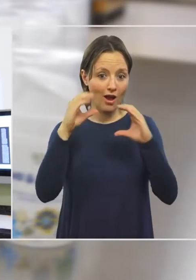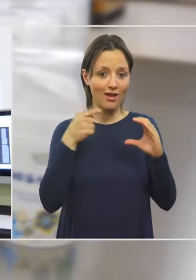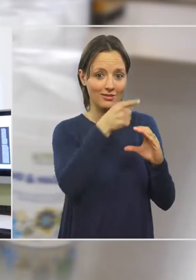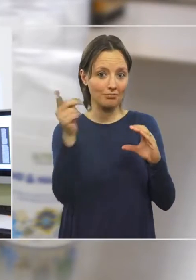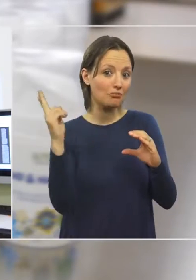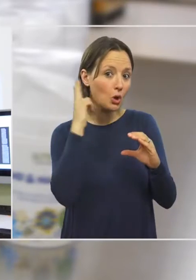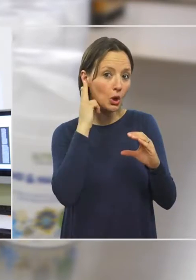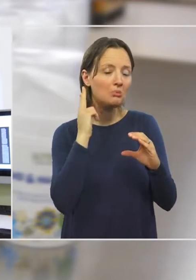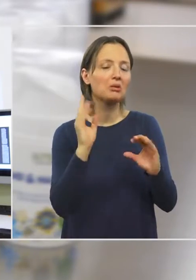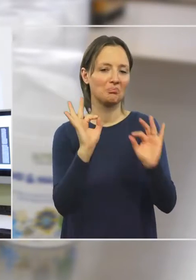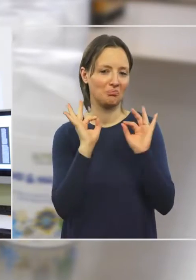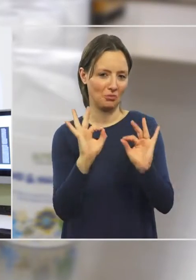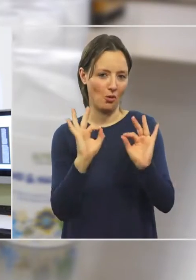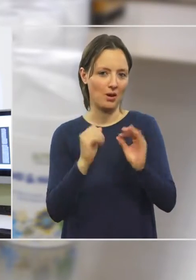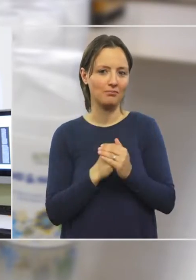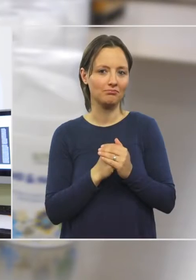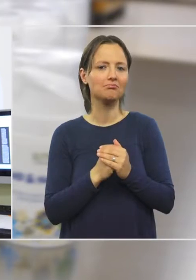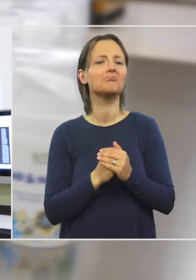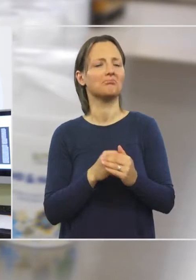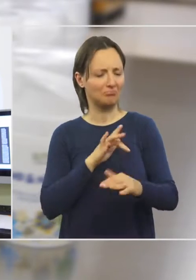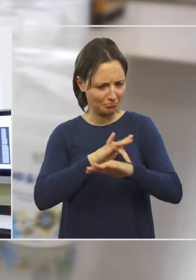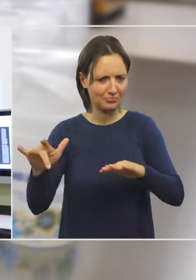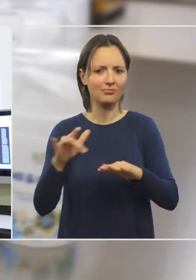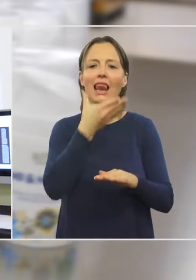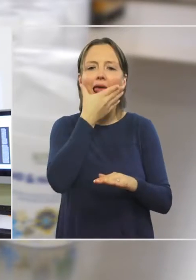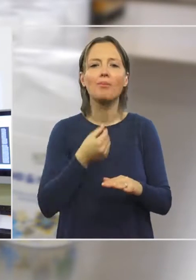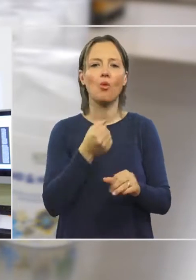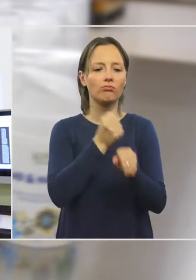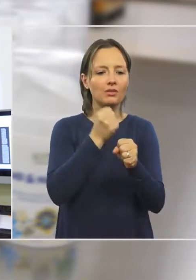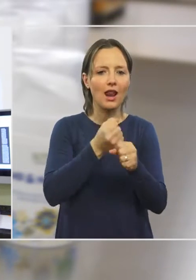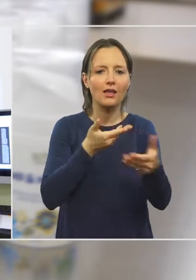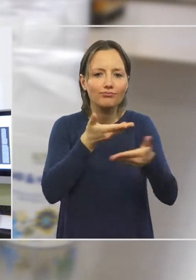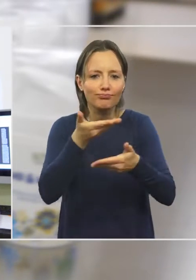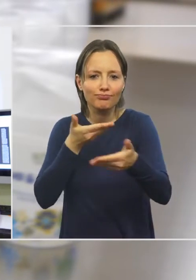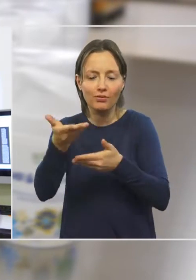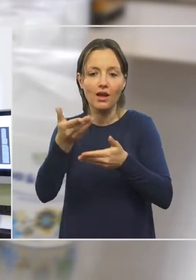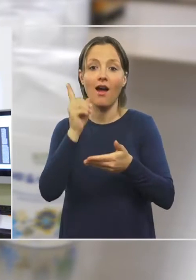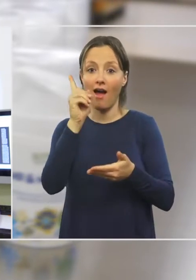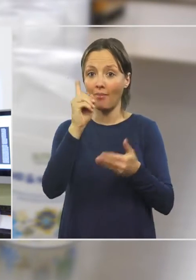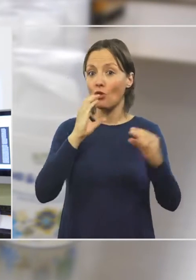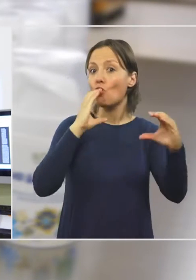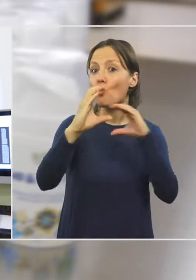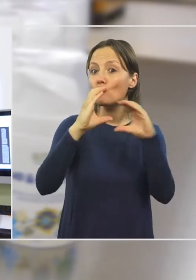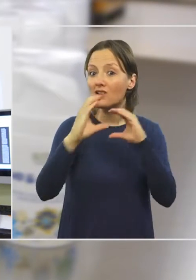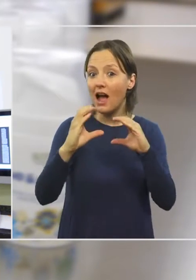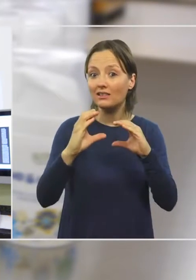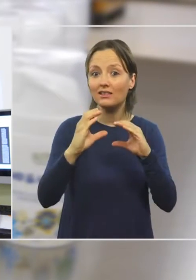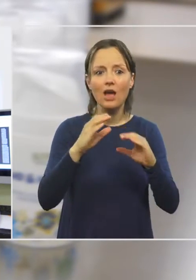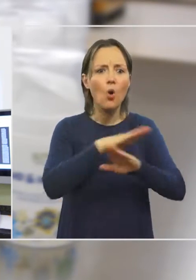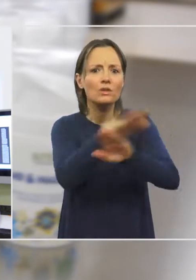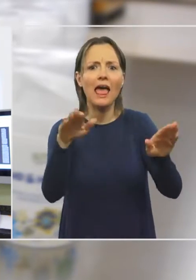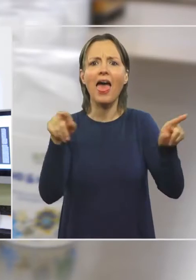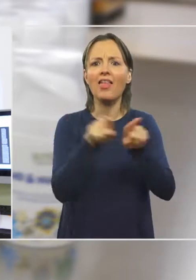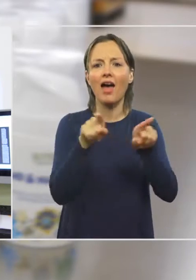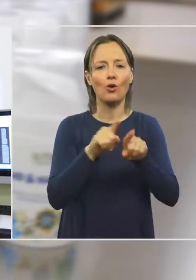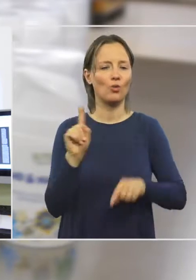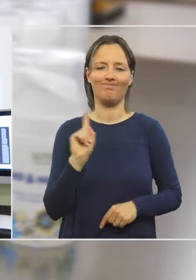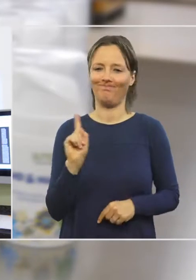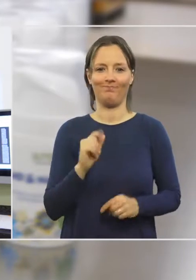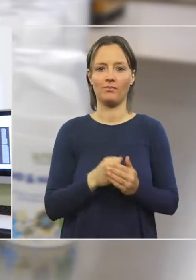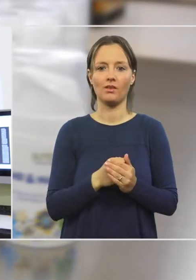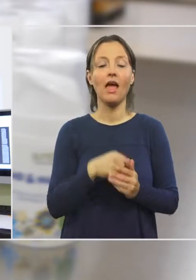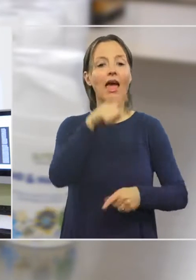Komunikacija je dobra, da se z njimi da lepo delati, res pa je, da ne teče komunikacija z vsemi na enak način.